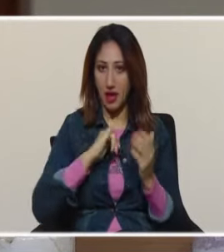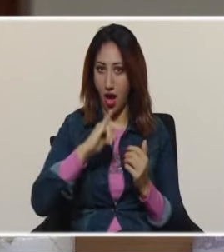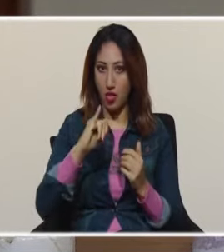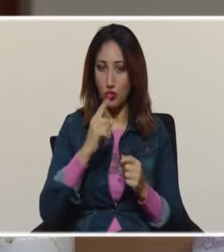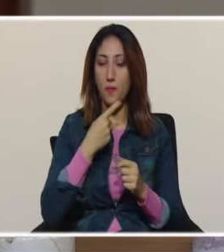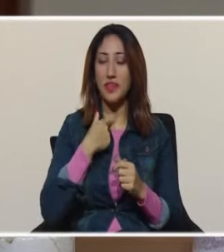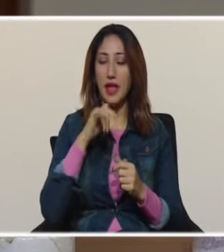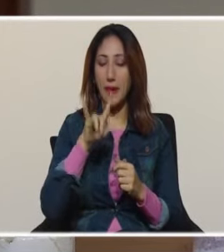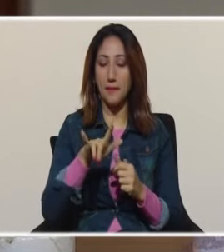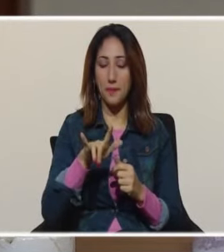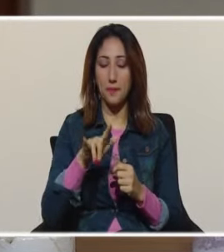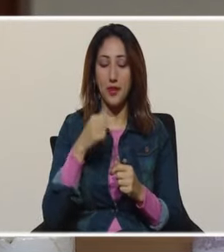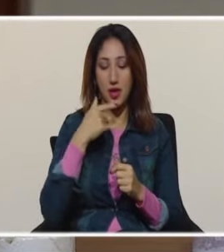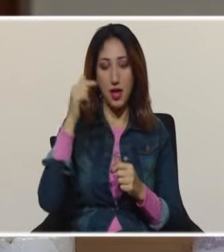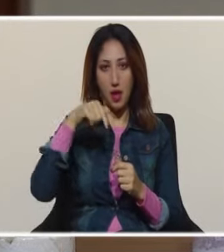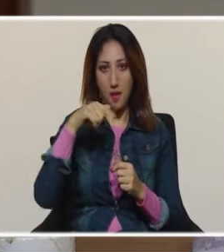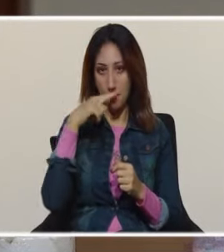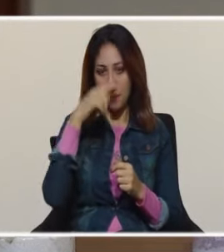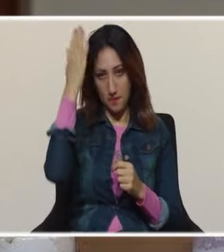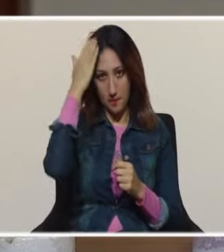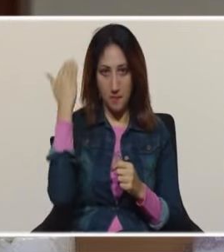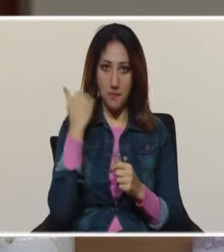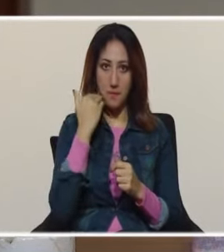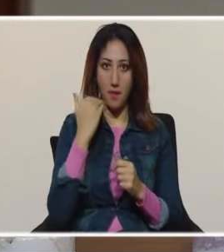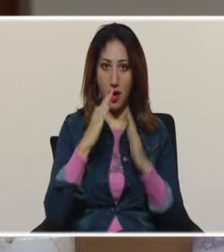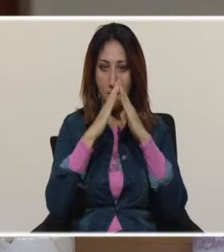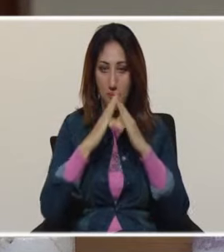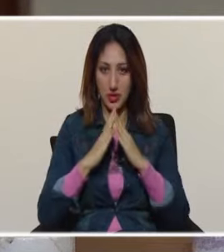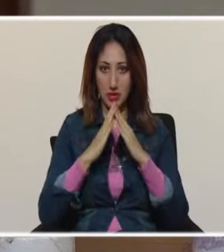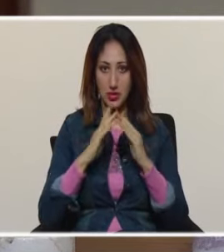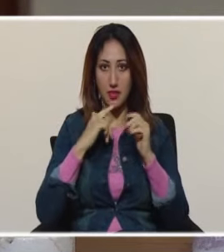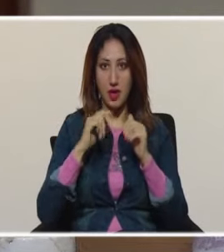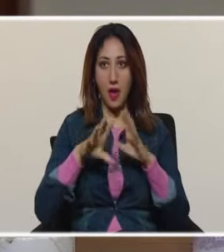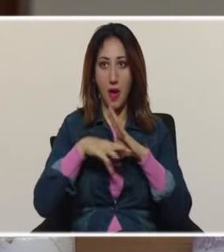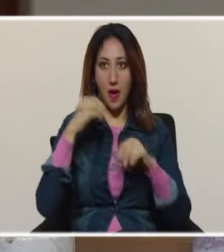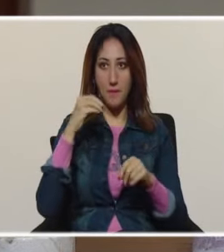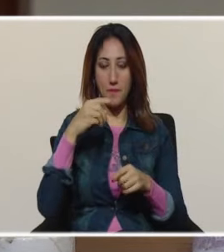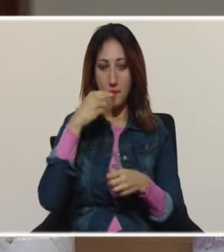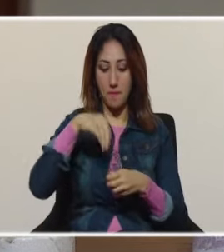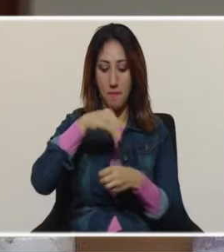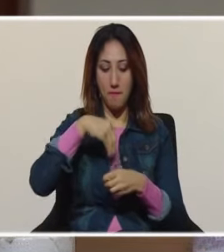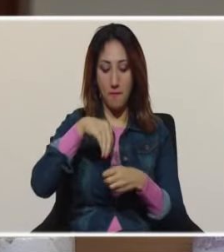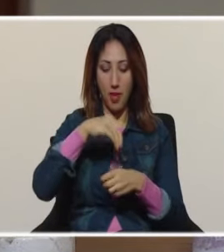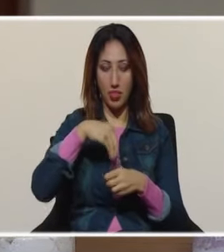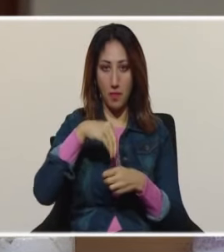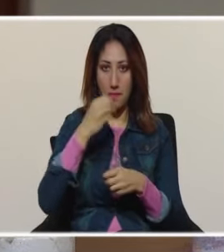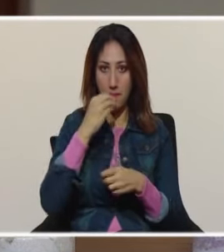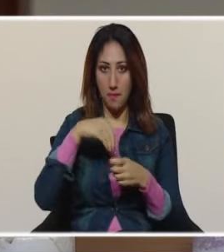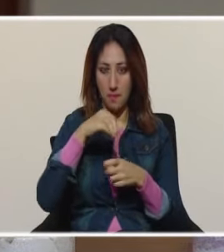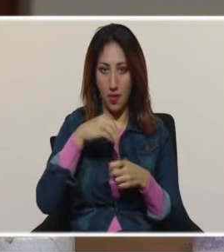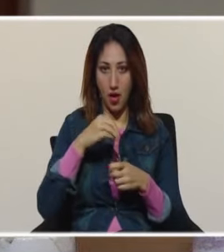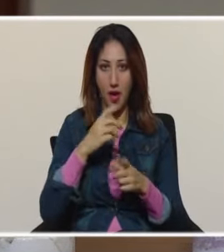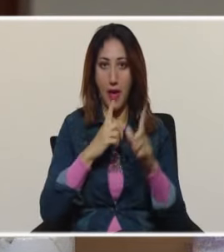المصريه. والمره دي المراه المصريه عامله مبادره بعنوان مطبخ احباب الكريم في